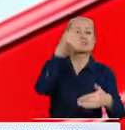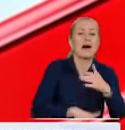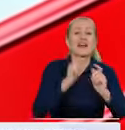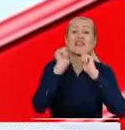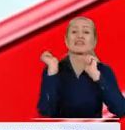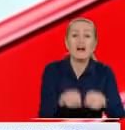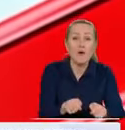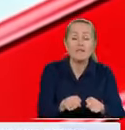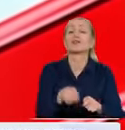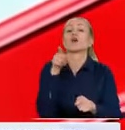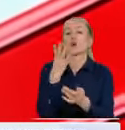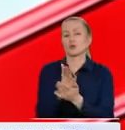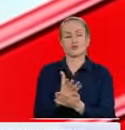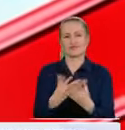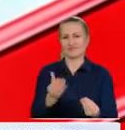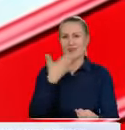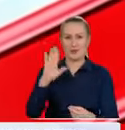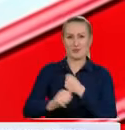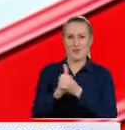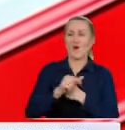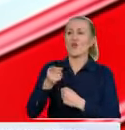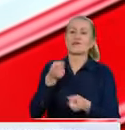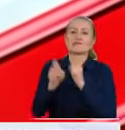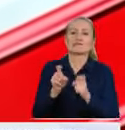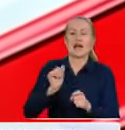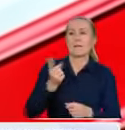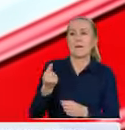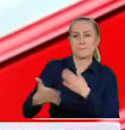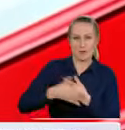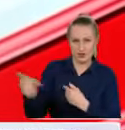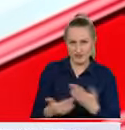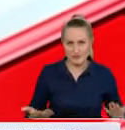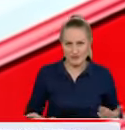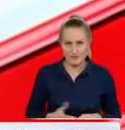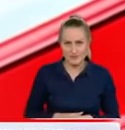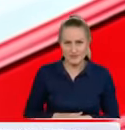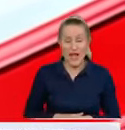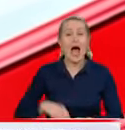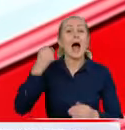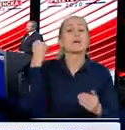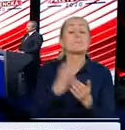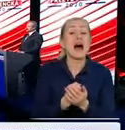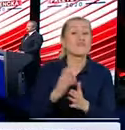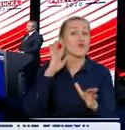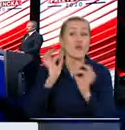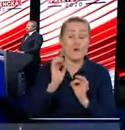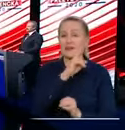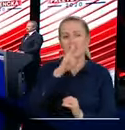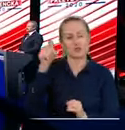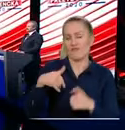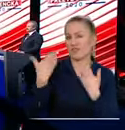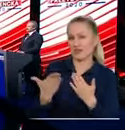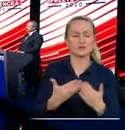darowizn, zniknie pretekst o to, żeby było małżeństwo. A prawo do informacji powinien każdy mieć. Dziękuję